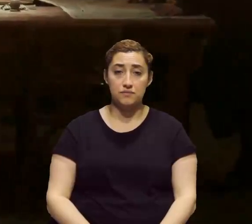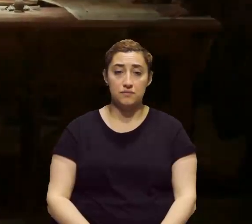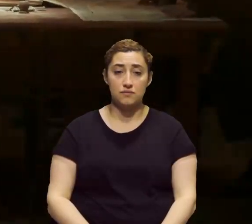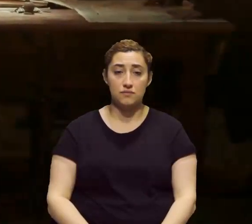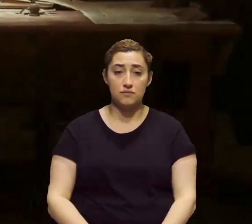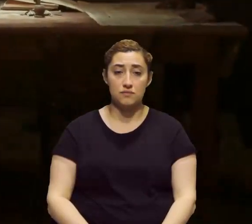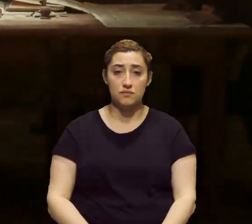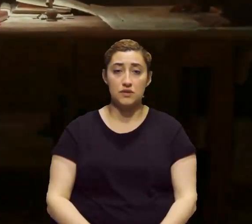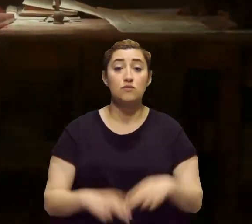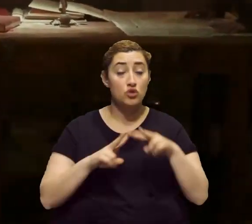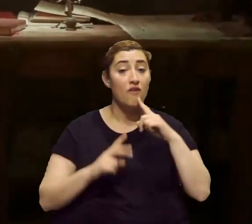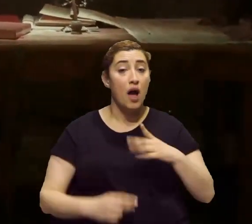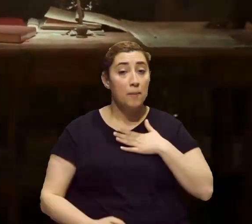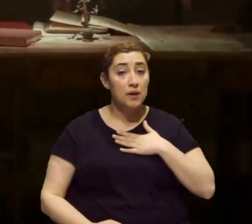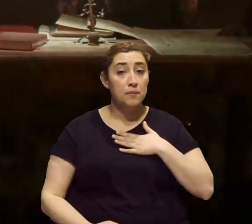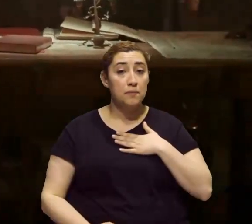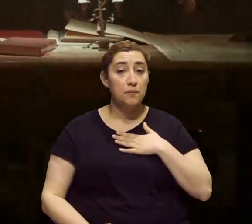Teşkilatın toplantı odası. Mustafa amirim.